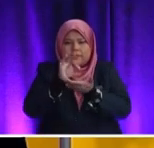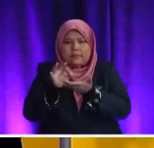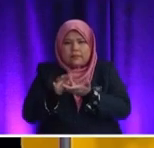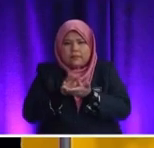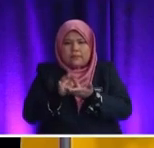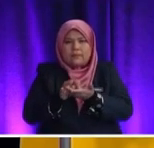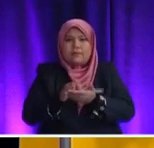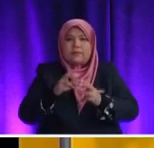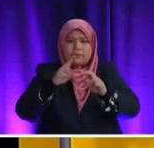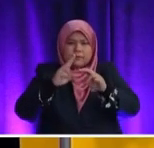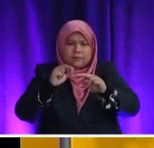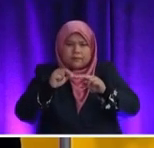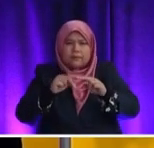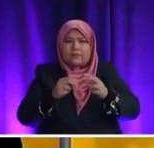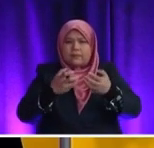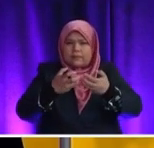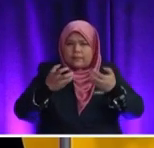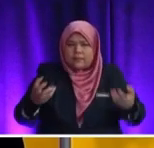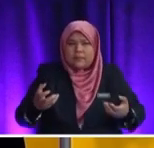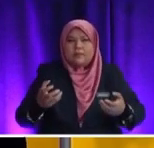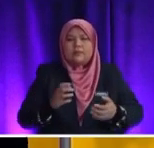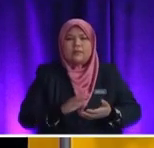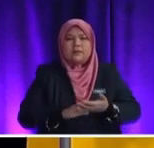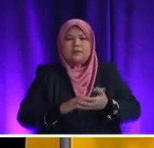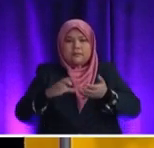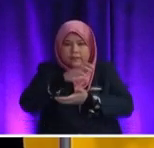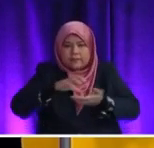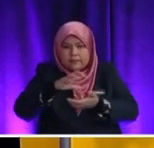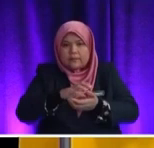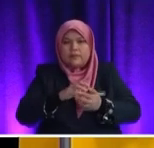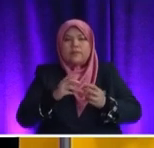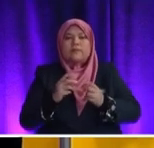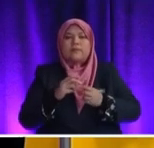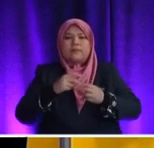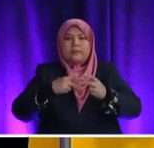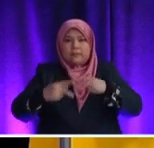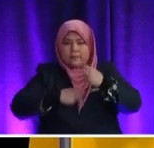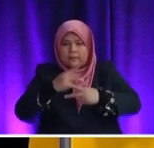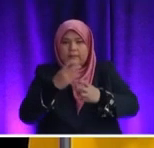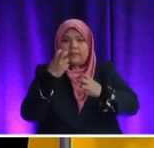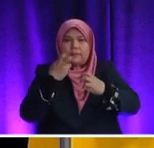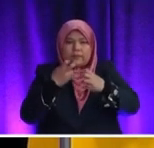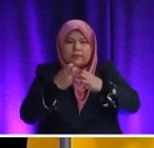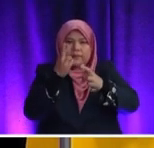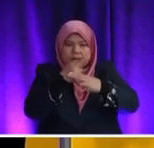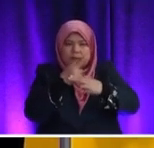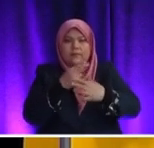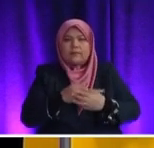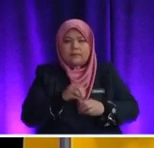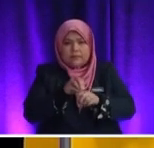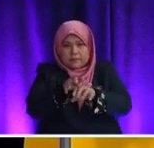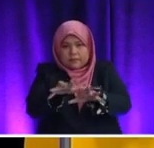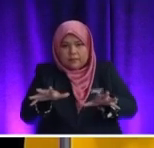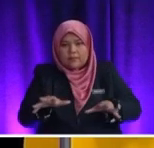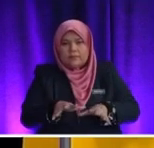ataupun garam perlu diasingkan perlu diekstrak menggunakan proses elektrolisis Oke elektrolisis leburan